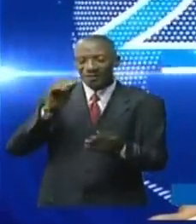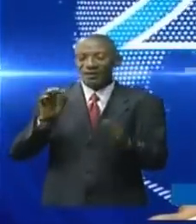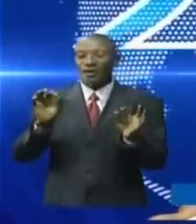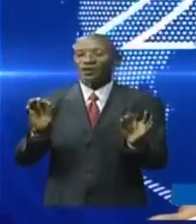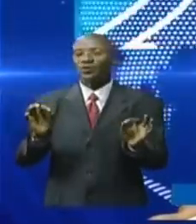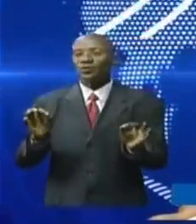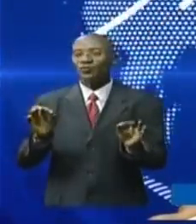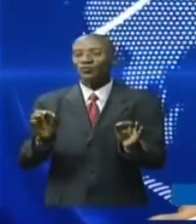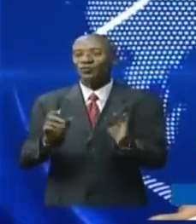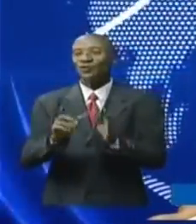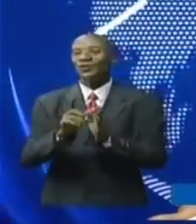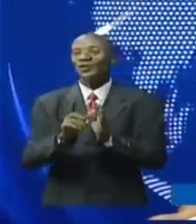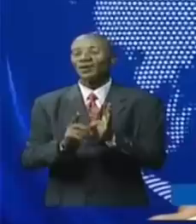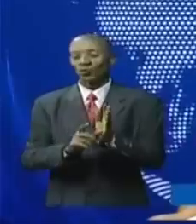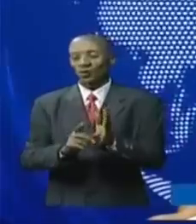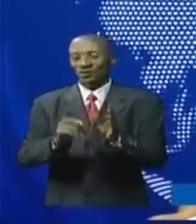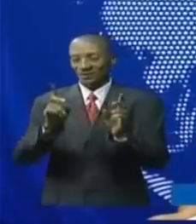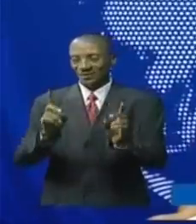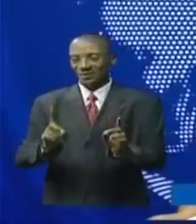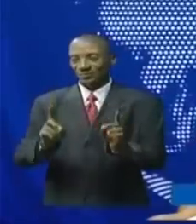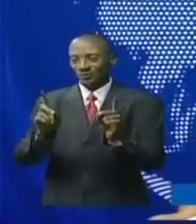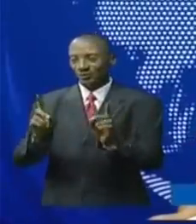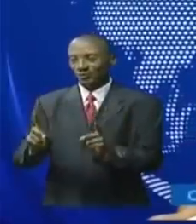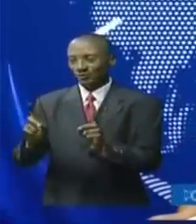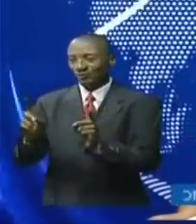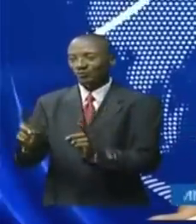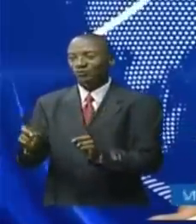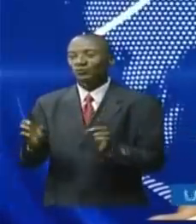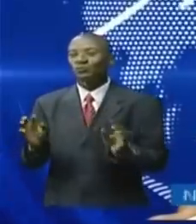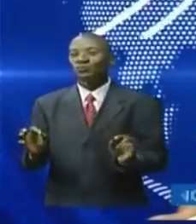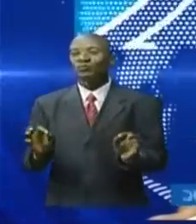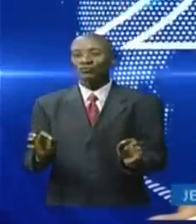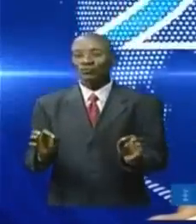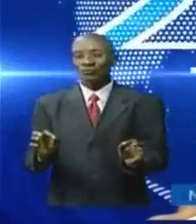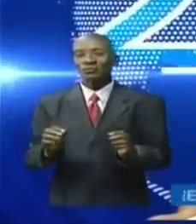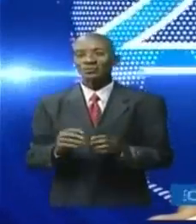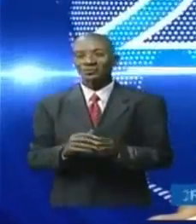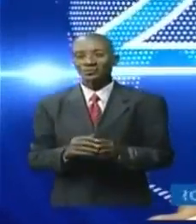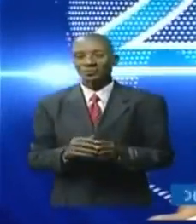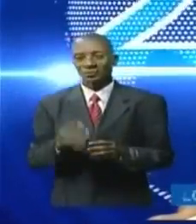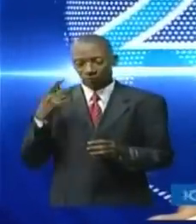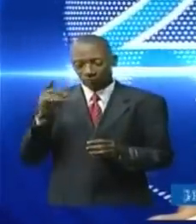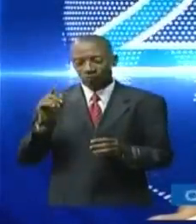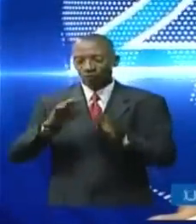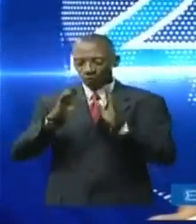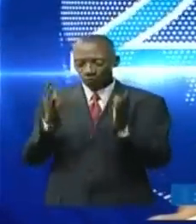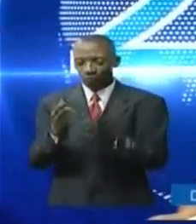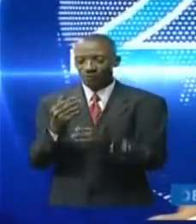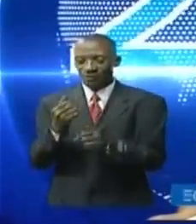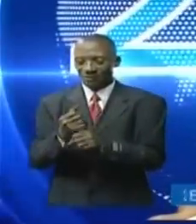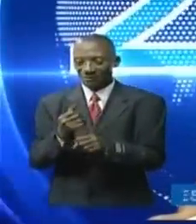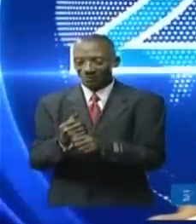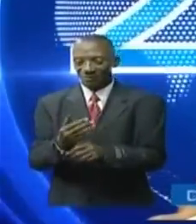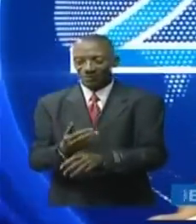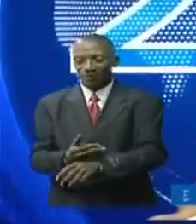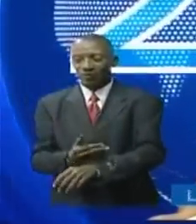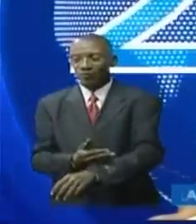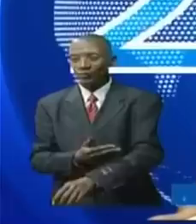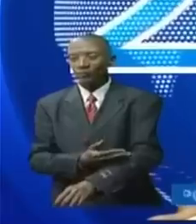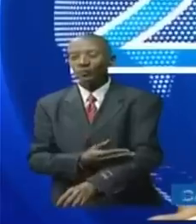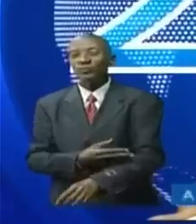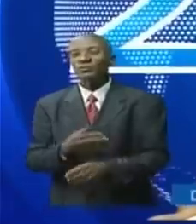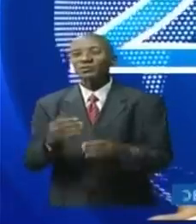d'un droit sur les fonds ou avoir conservé ou détenu par Afriland First Bank, le